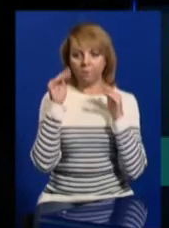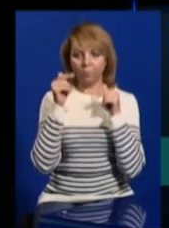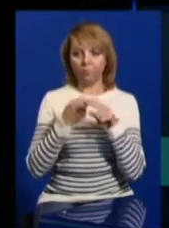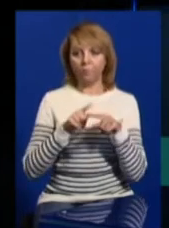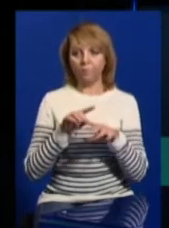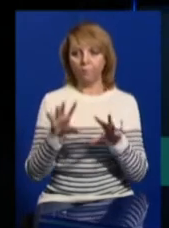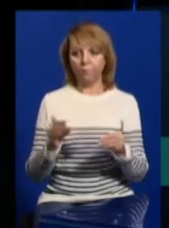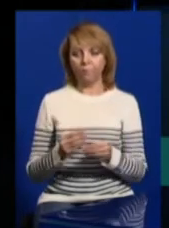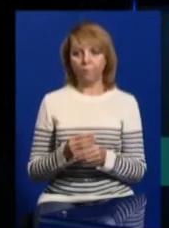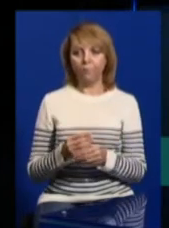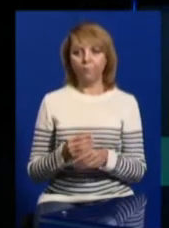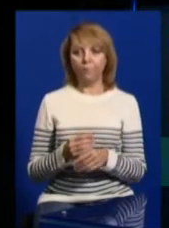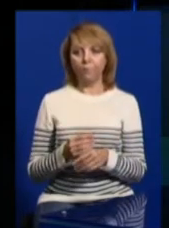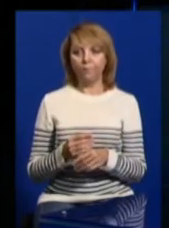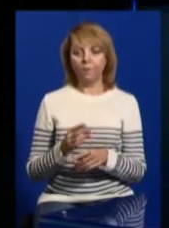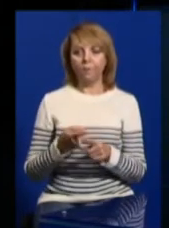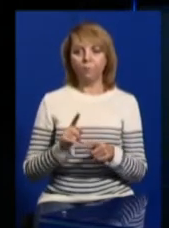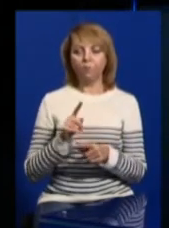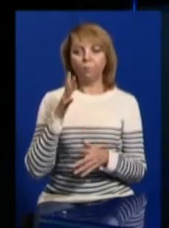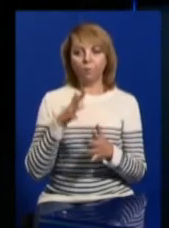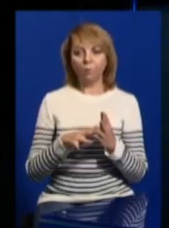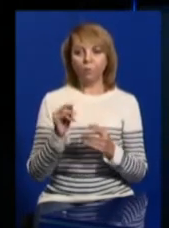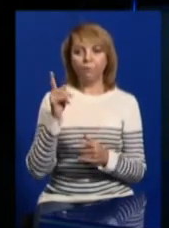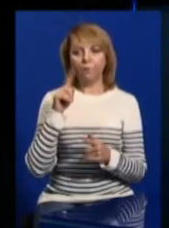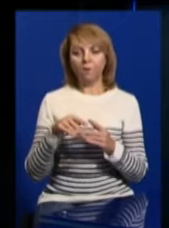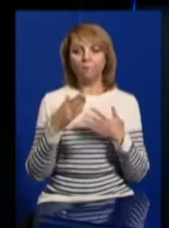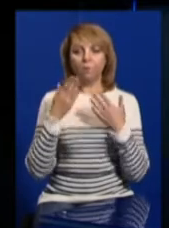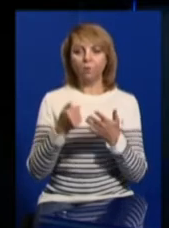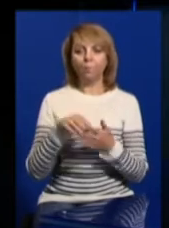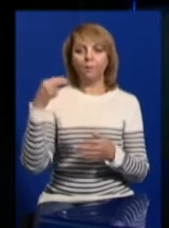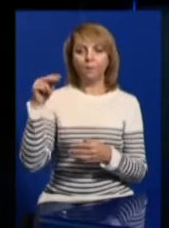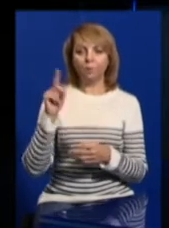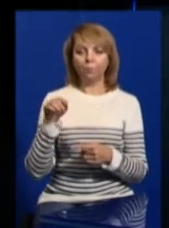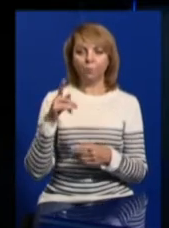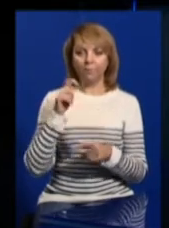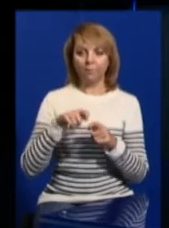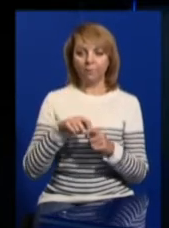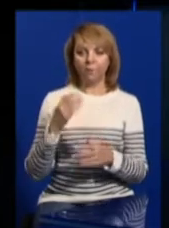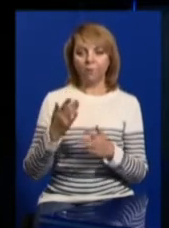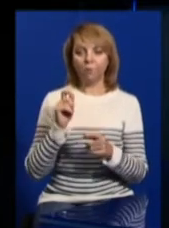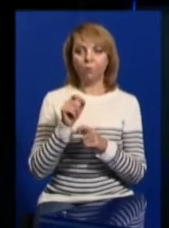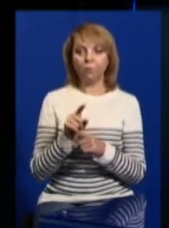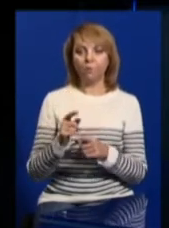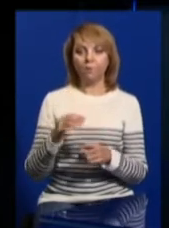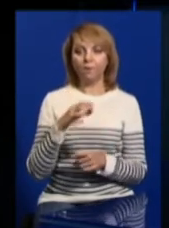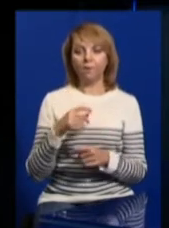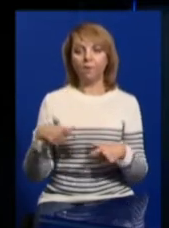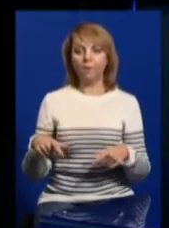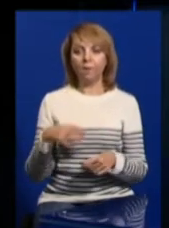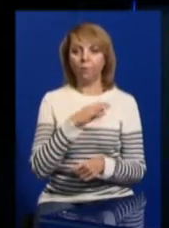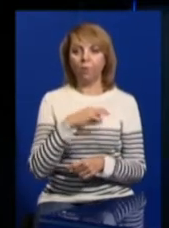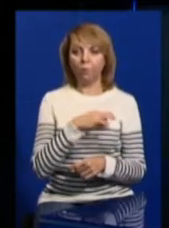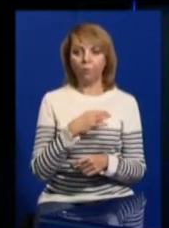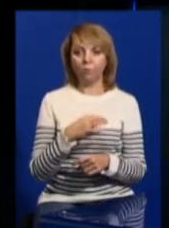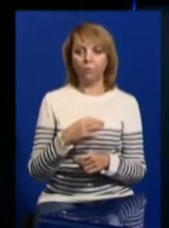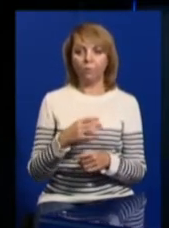очі. Ну, для того, щоб зрозуміти, чи вірно звертатися до президента, щоб він перевірив або доручив Генеральній прокуратурі,